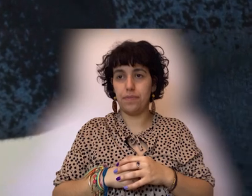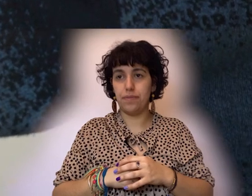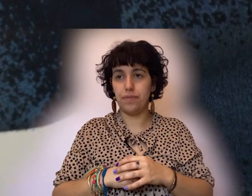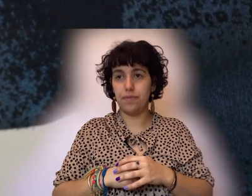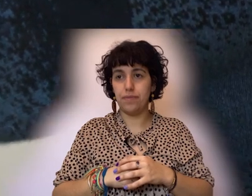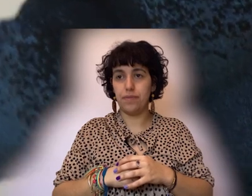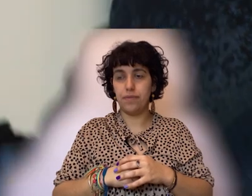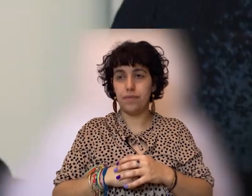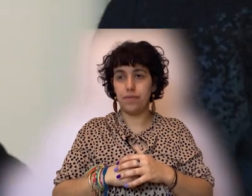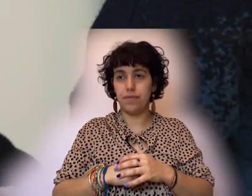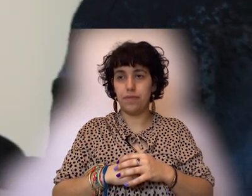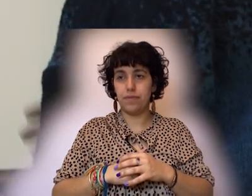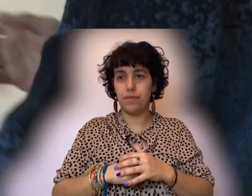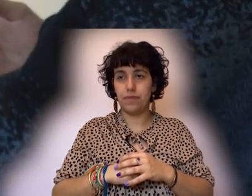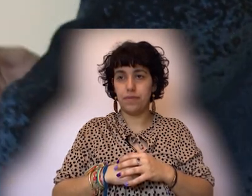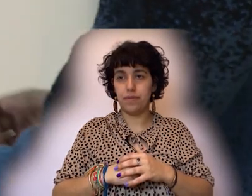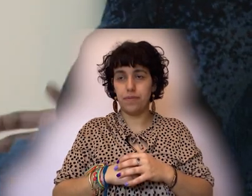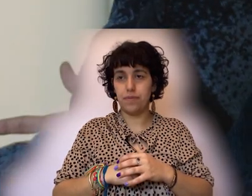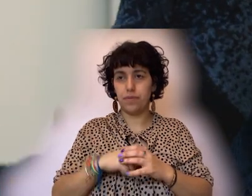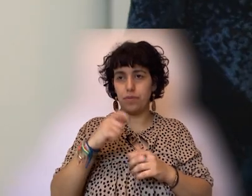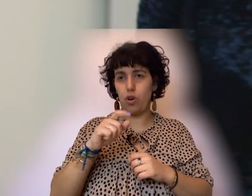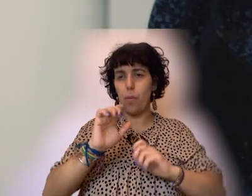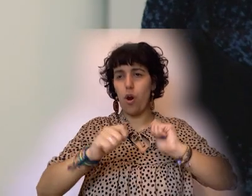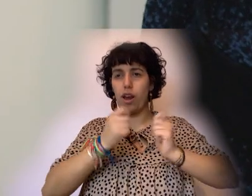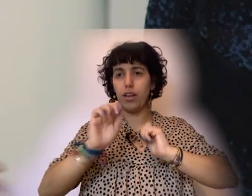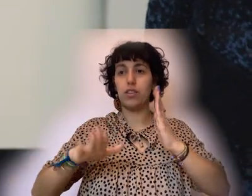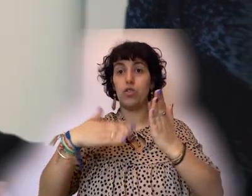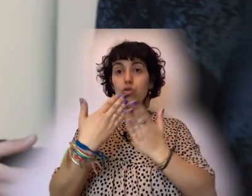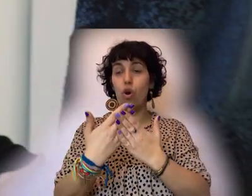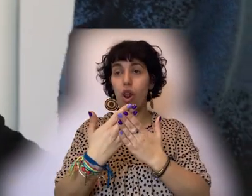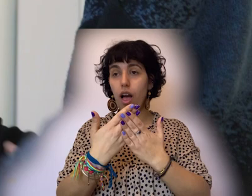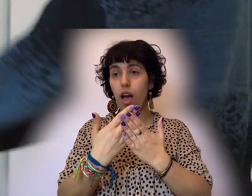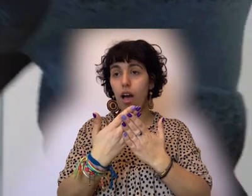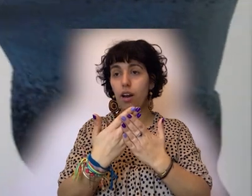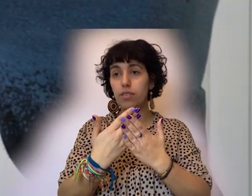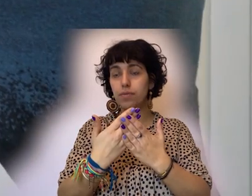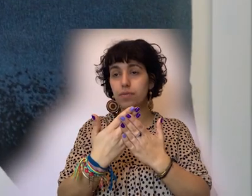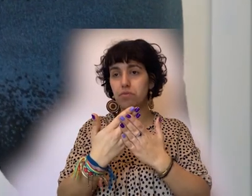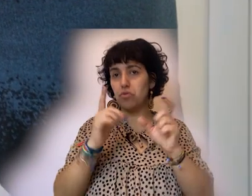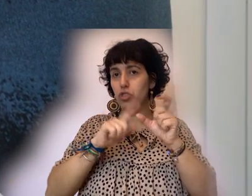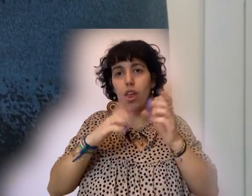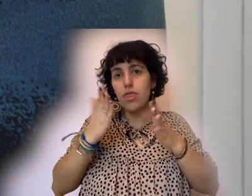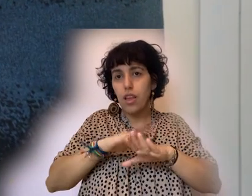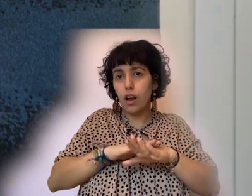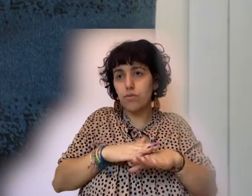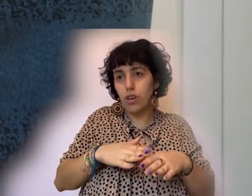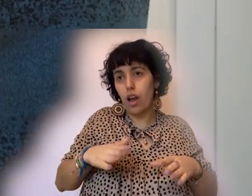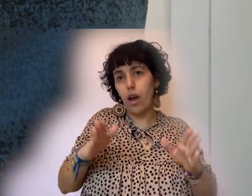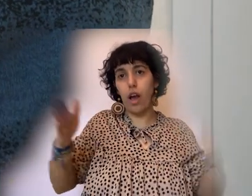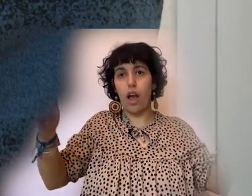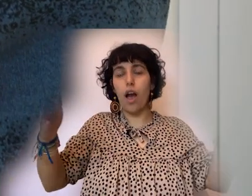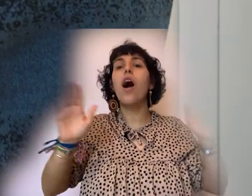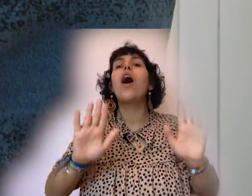sonra Çağın bu şekilde kalmayacak hemen kolları kapatacak tekrardan bir şey yapmaya çalışacak İşte bu yüzden eğer ben Çağın kolları bu şekilde